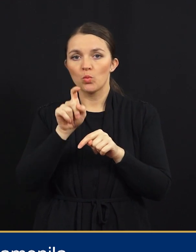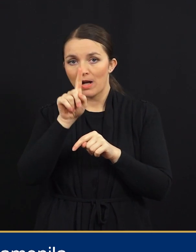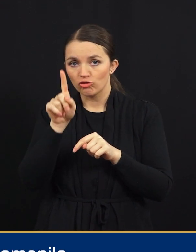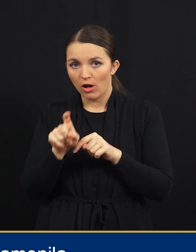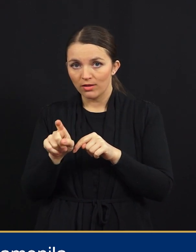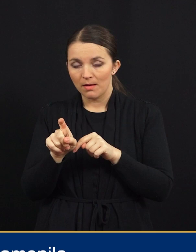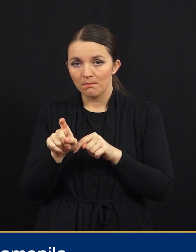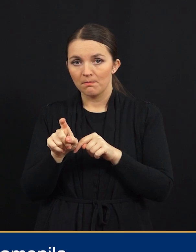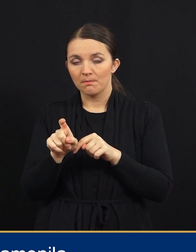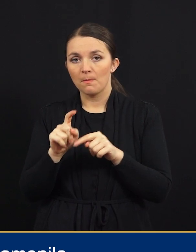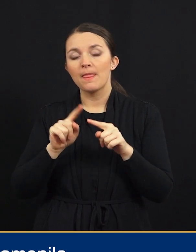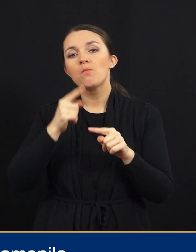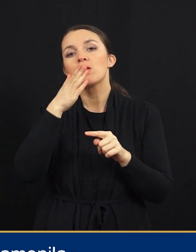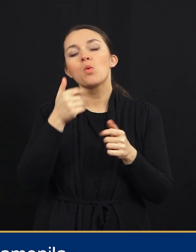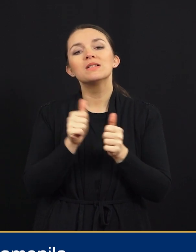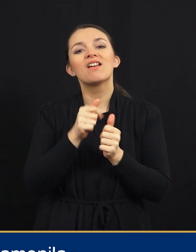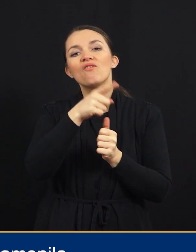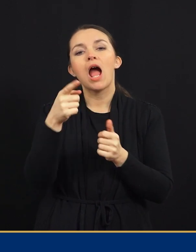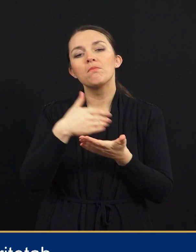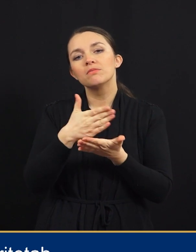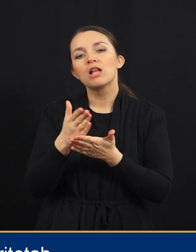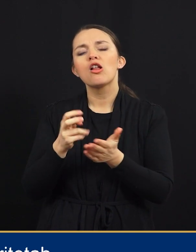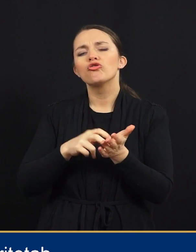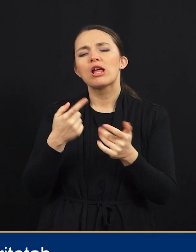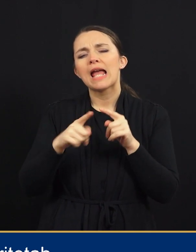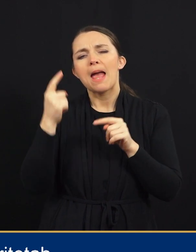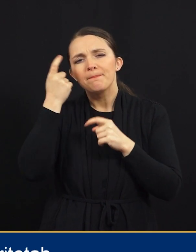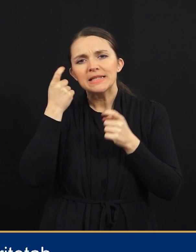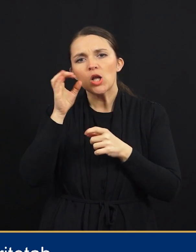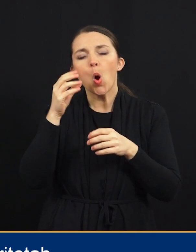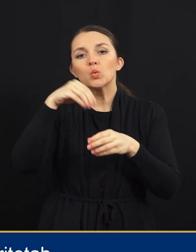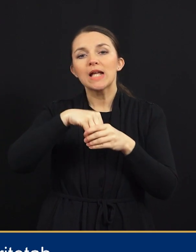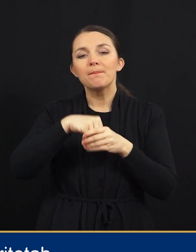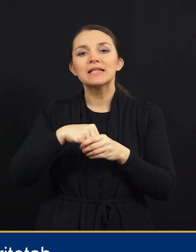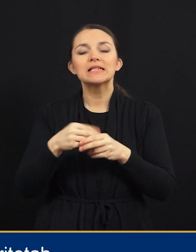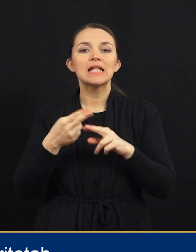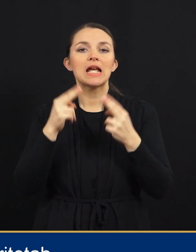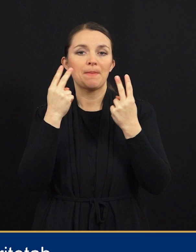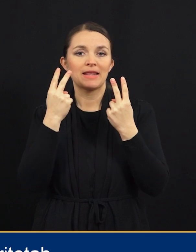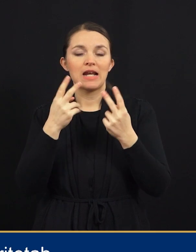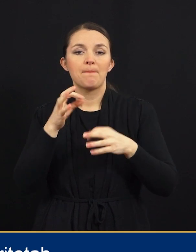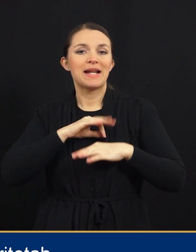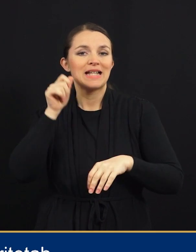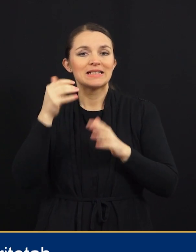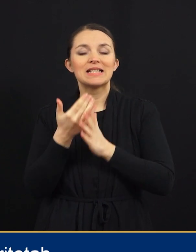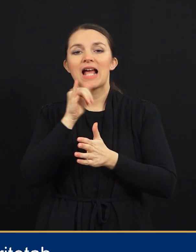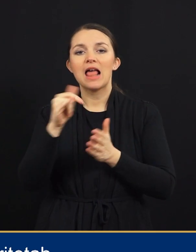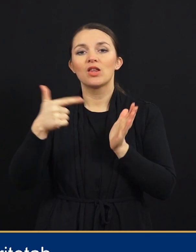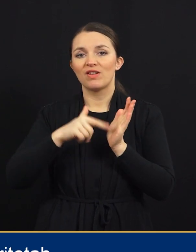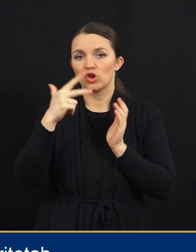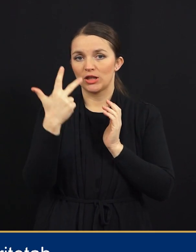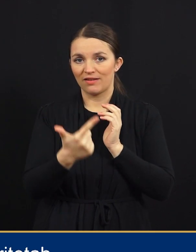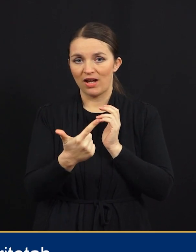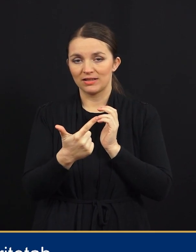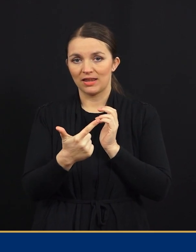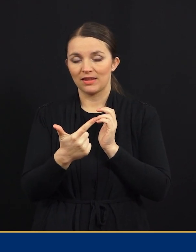vprašanjem, potem bom z vami delila še nekaj misli o vsebinskih prioritetah predsednice za leto